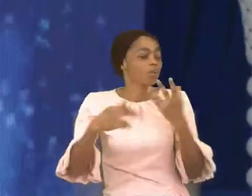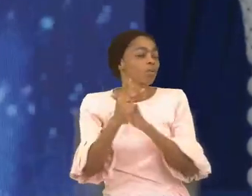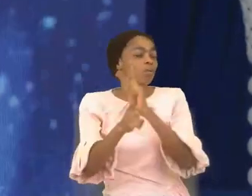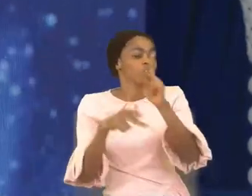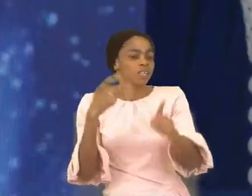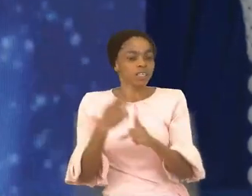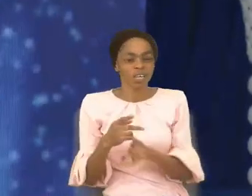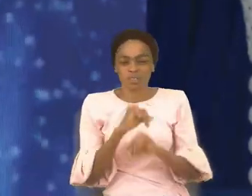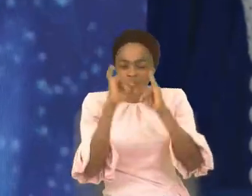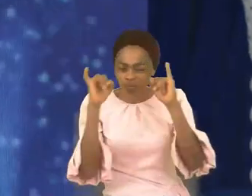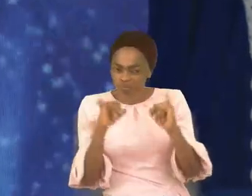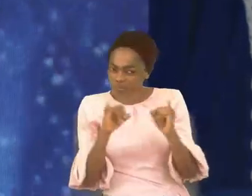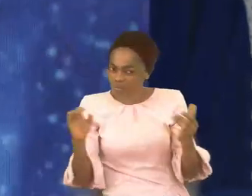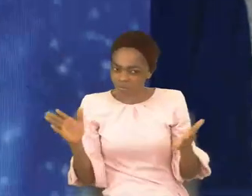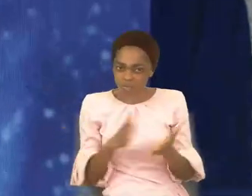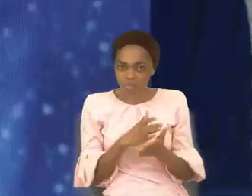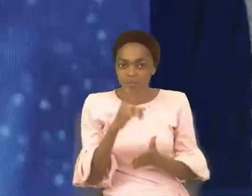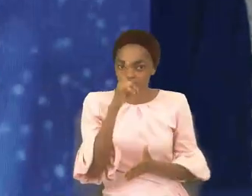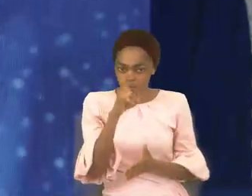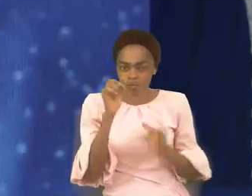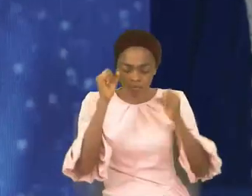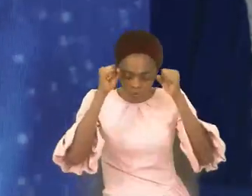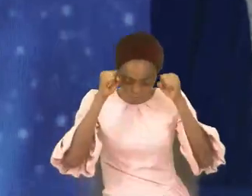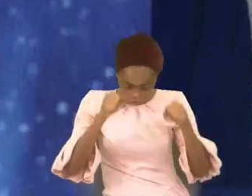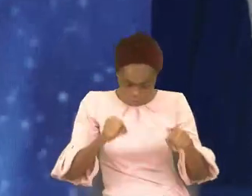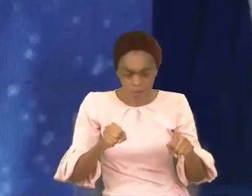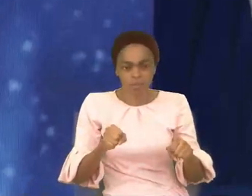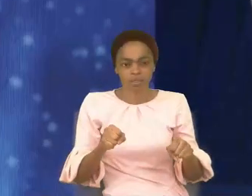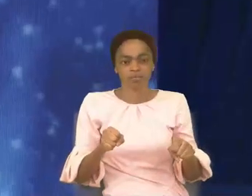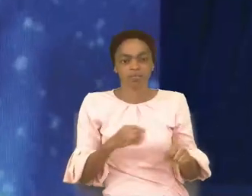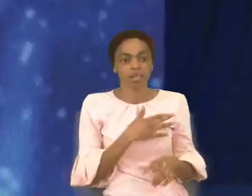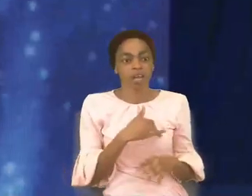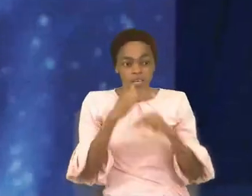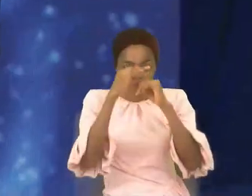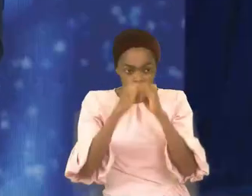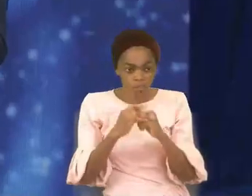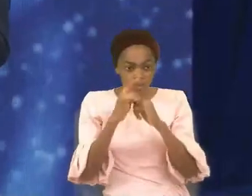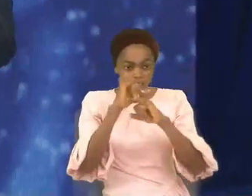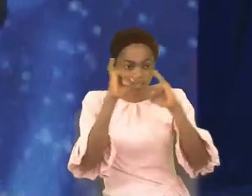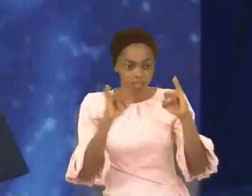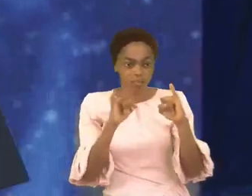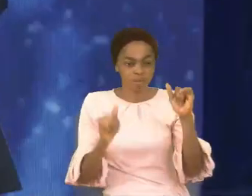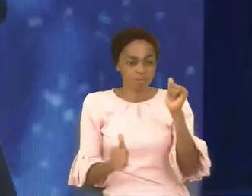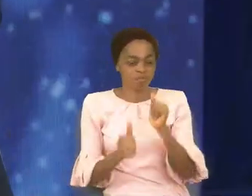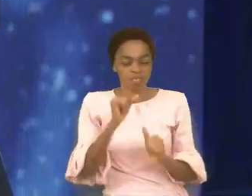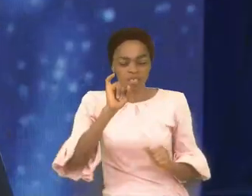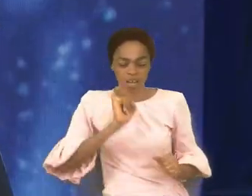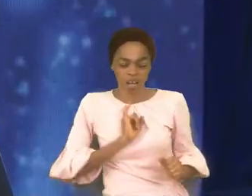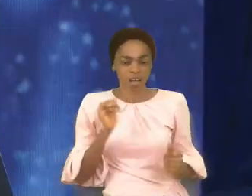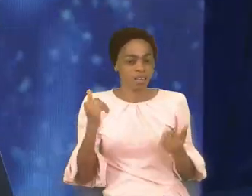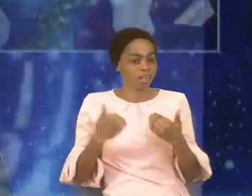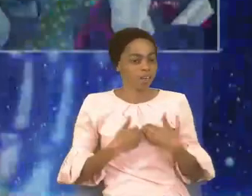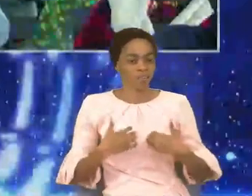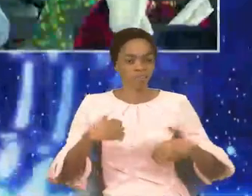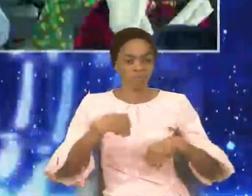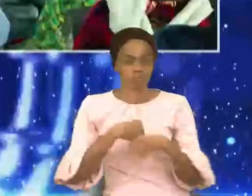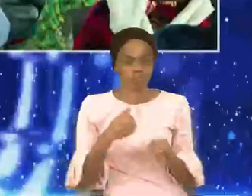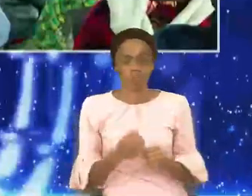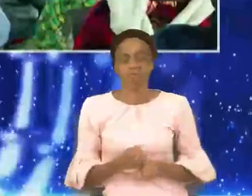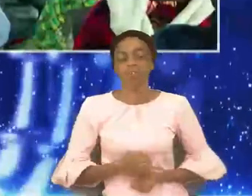sortes d'instruments, vous vous prosternerez et vous adorerez la statue que j'ai